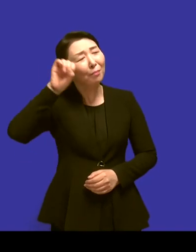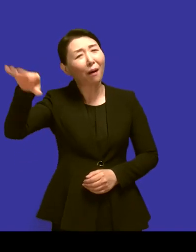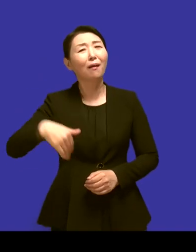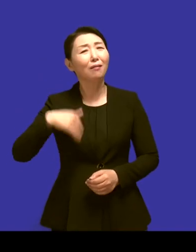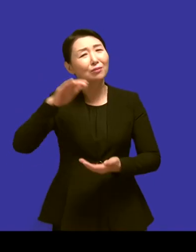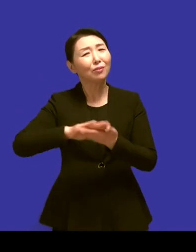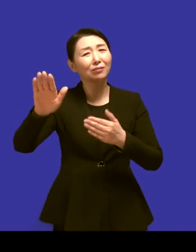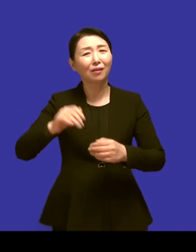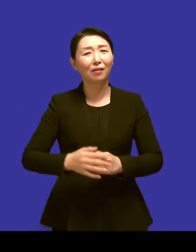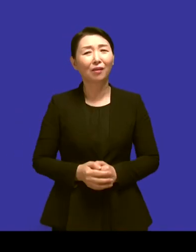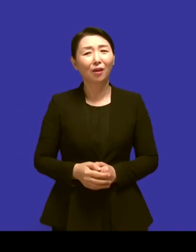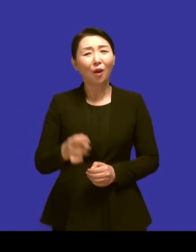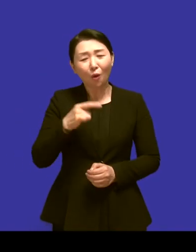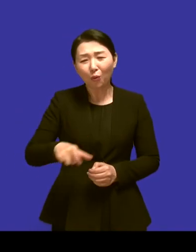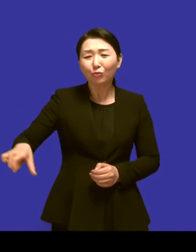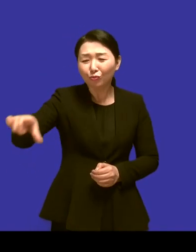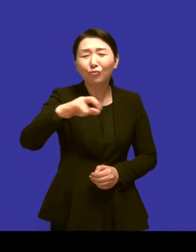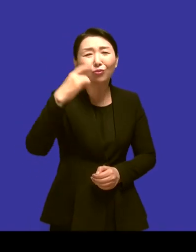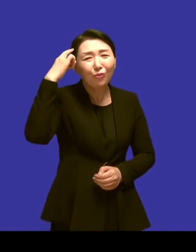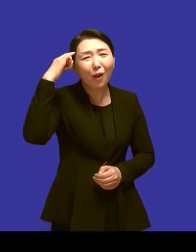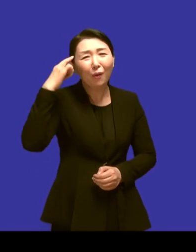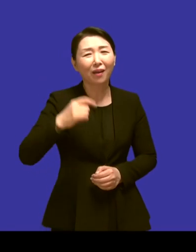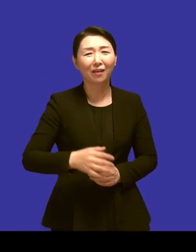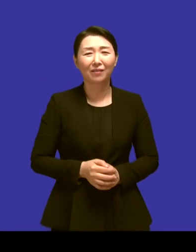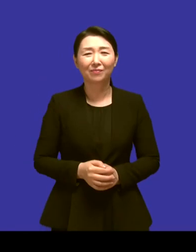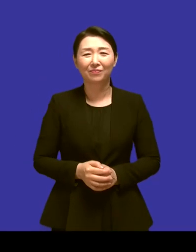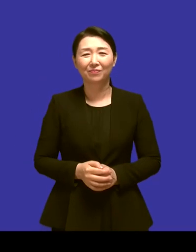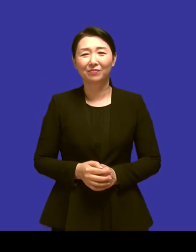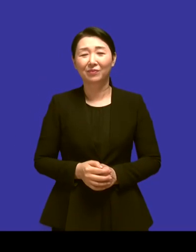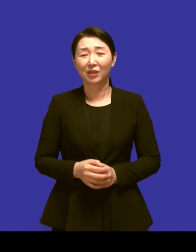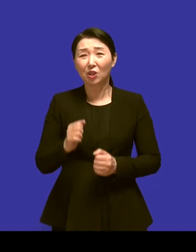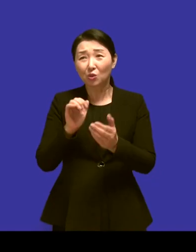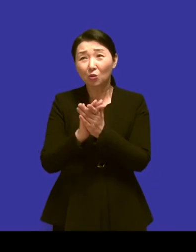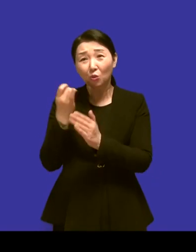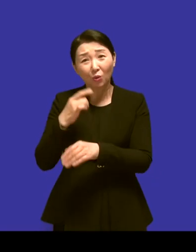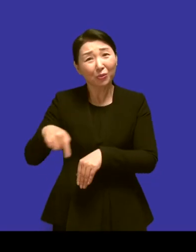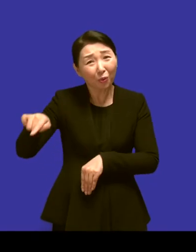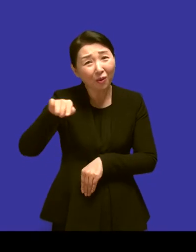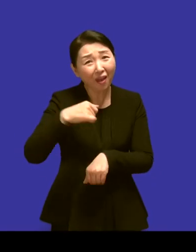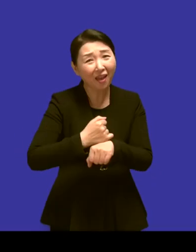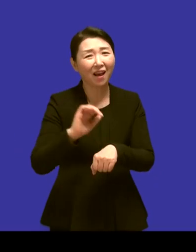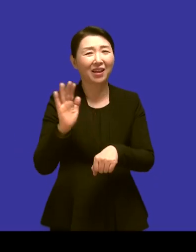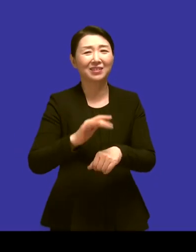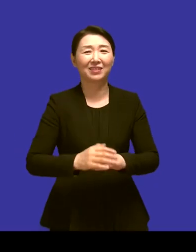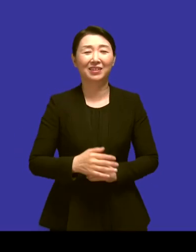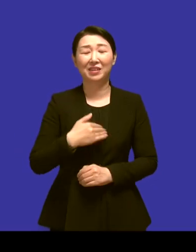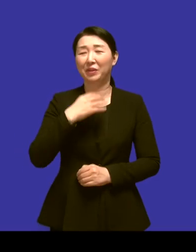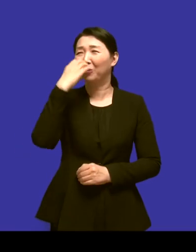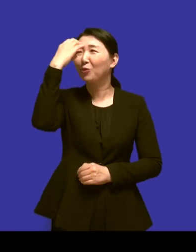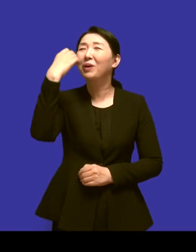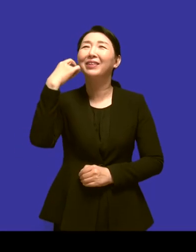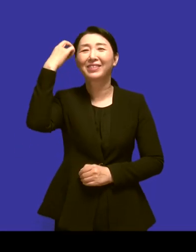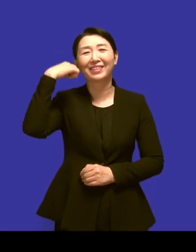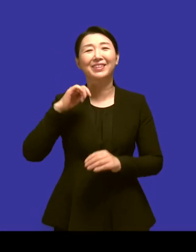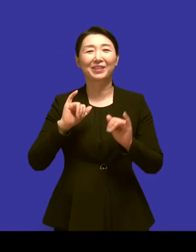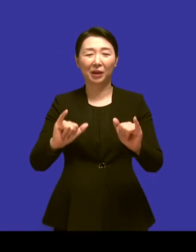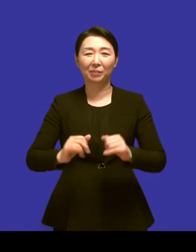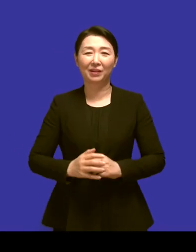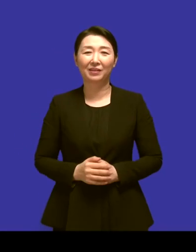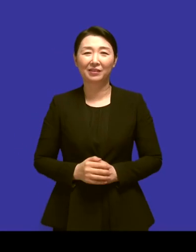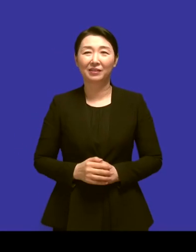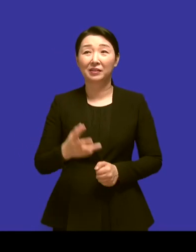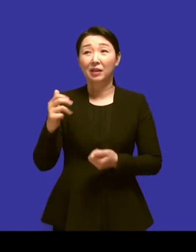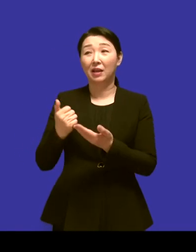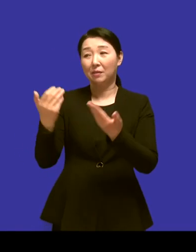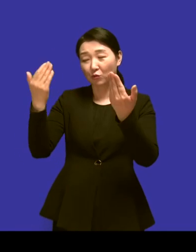얘기해. 맨날 돌려서 자꾸 얘기해. 기도도 원래 이렇게 돌려야 되는 거. 아니 그거 아닌데. 근데 내가 너무 교만한 것 같고. 맞아요. 하나님 맞아요.